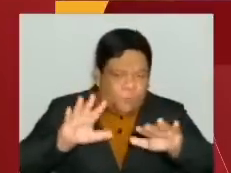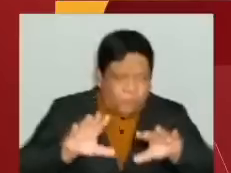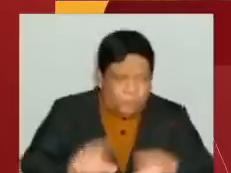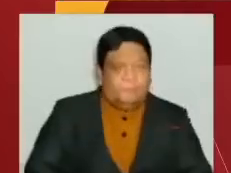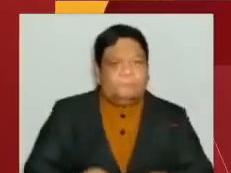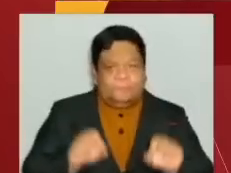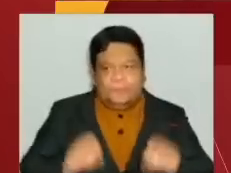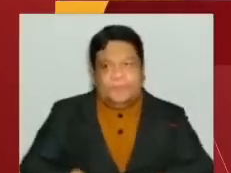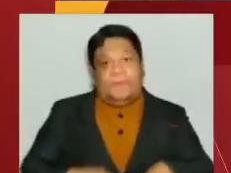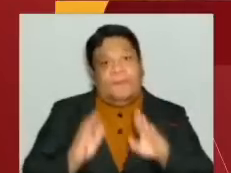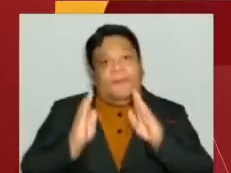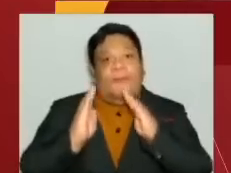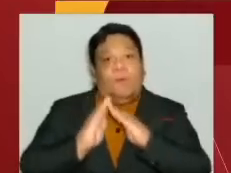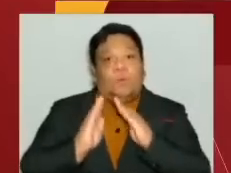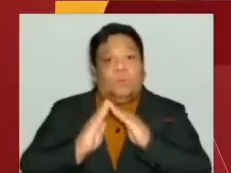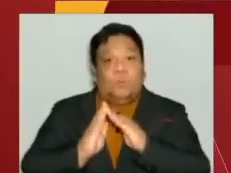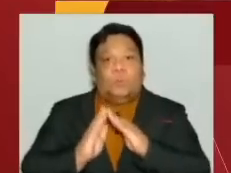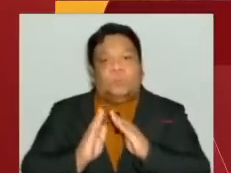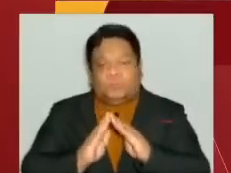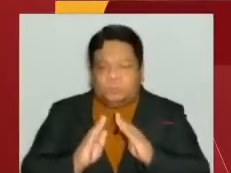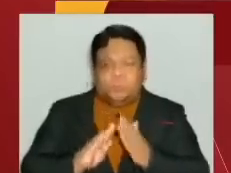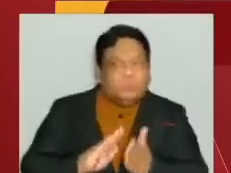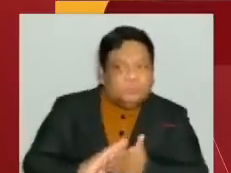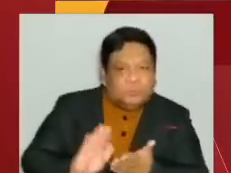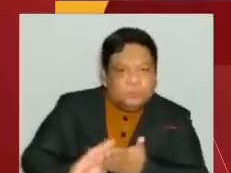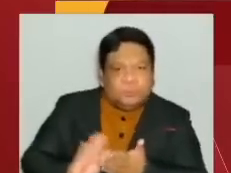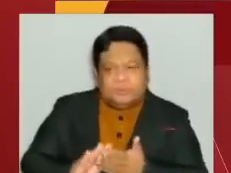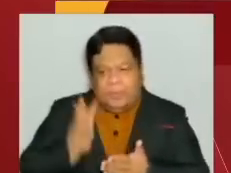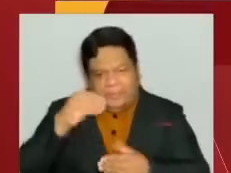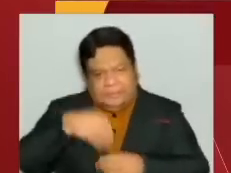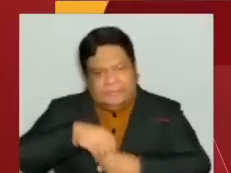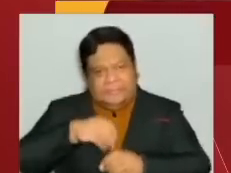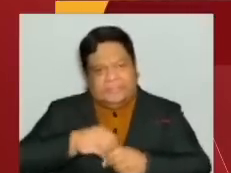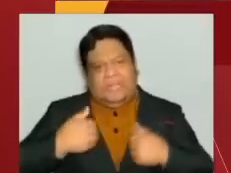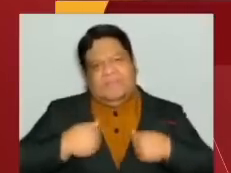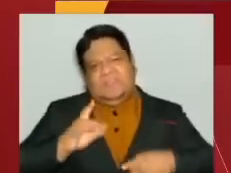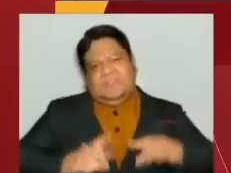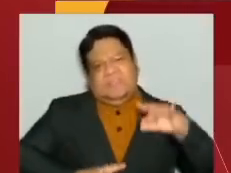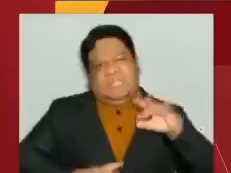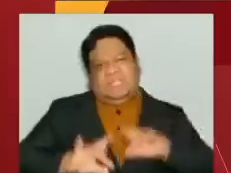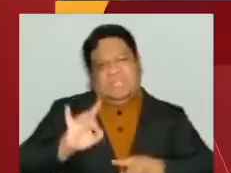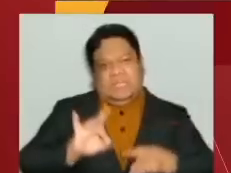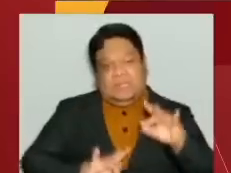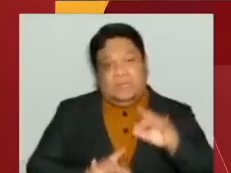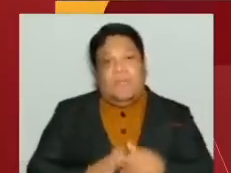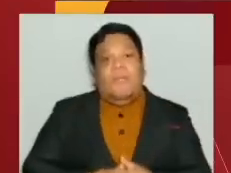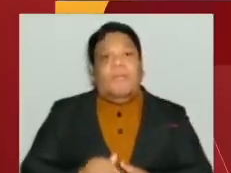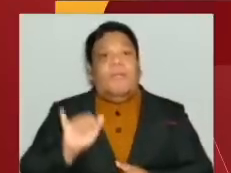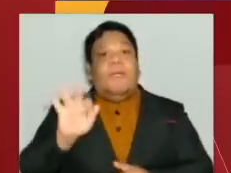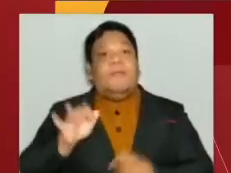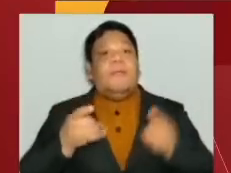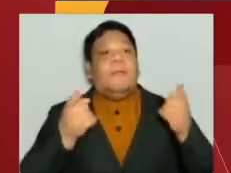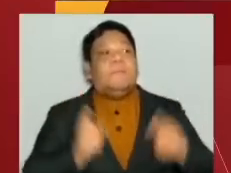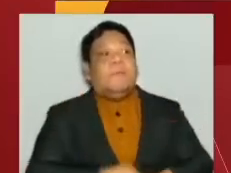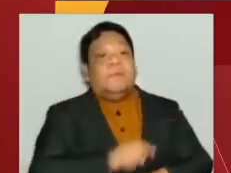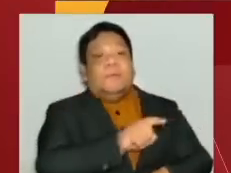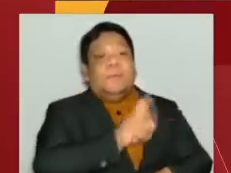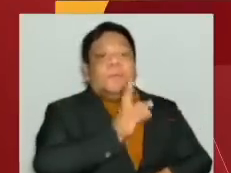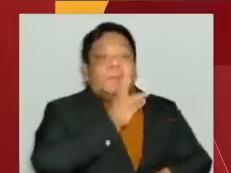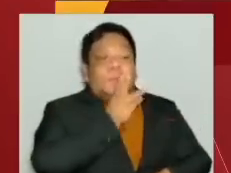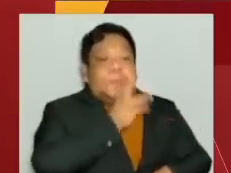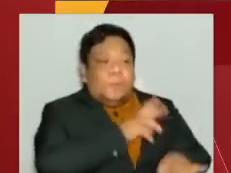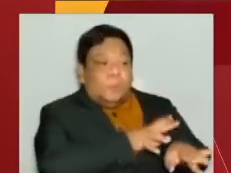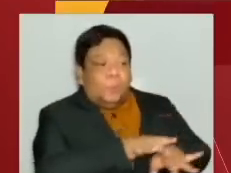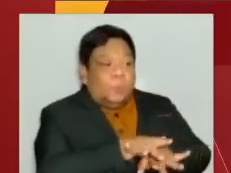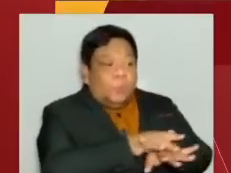ay mabawasan na yung mga putik doon sa loob. Sakali man na mag-high tide at pumunta ulit yung tubig dito sa kalsada, ay nakahanda naman